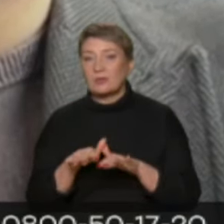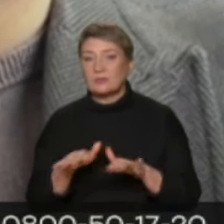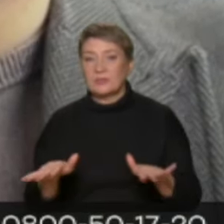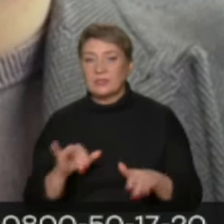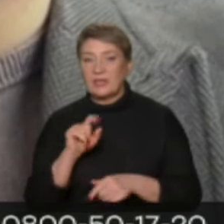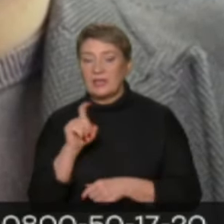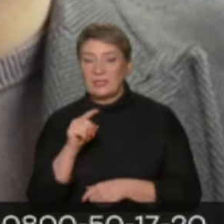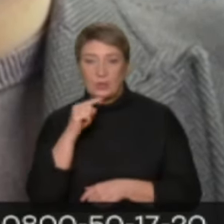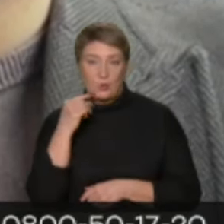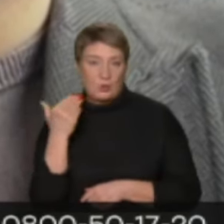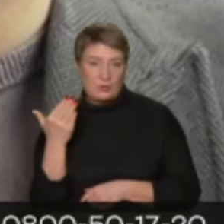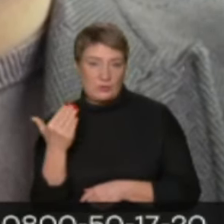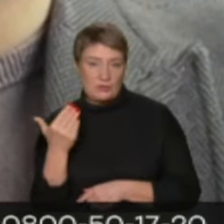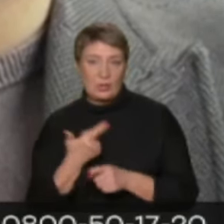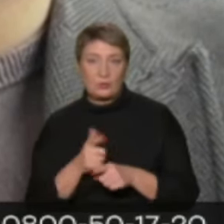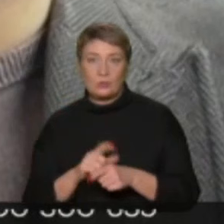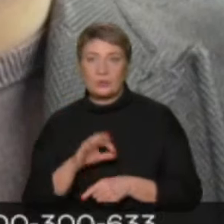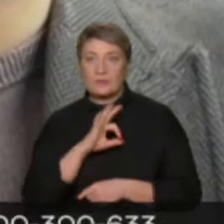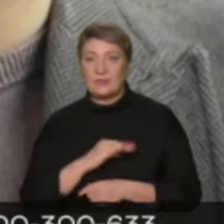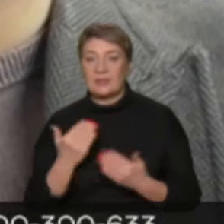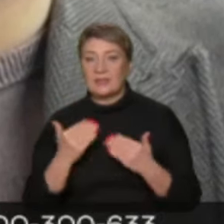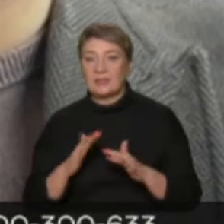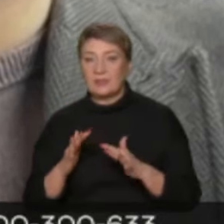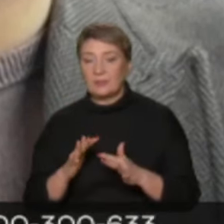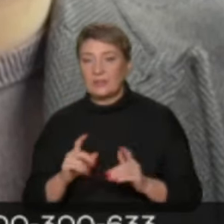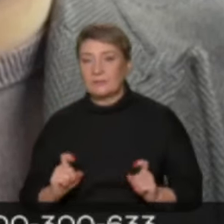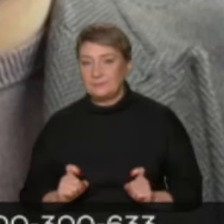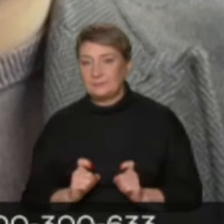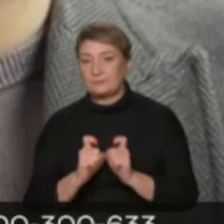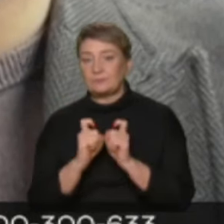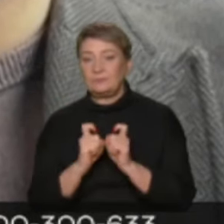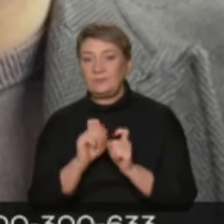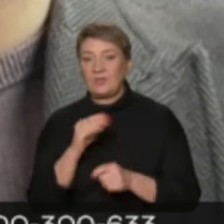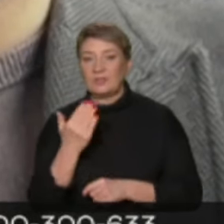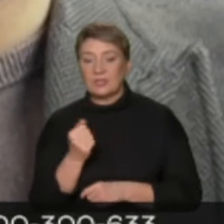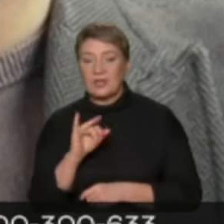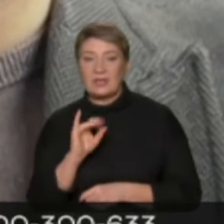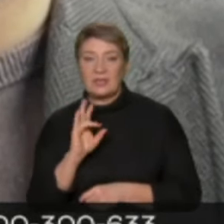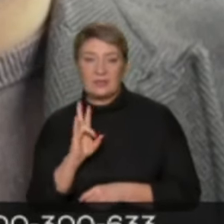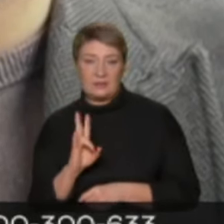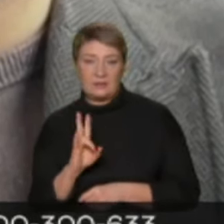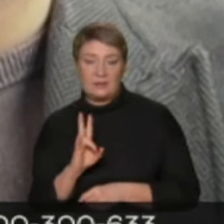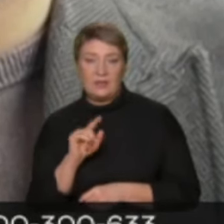Російською Федерацією, якій дуже вигідно на даний момент зіштовхнути Сполучені Штати і Іран для того, аби